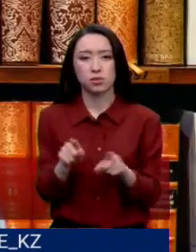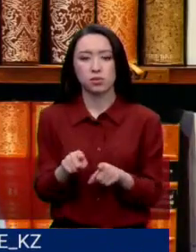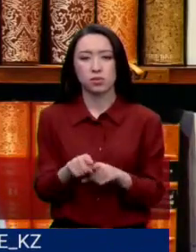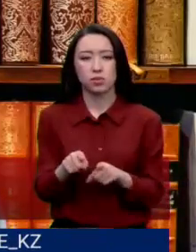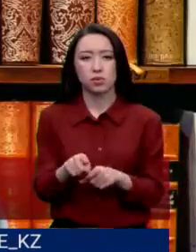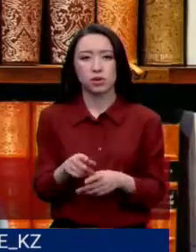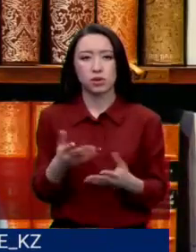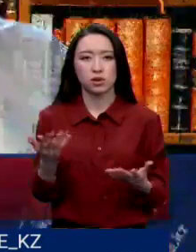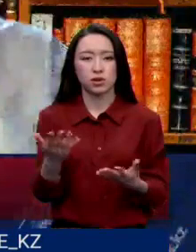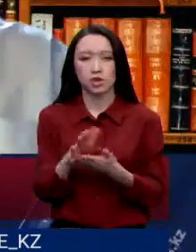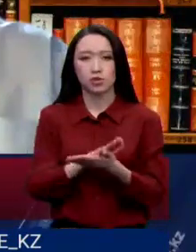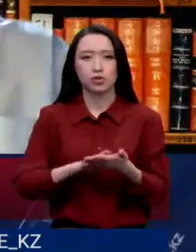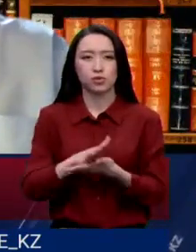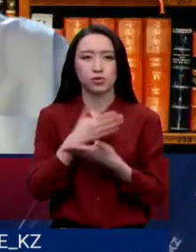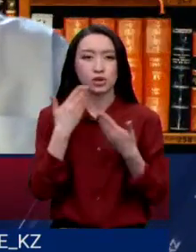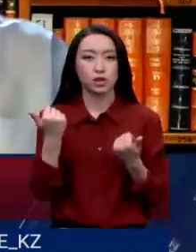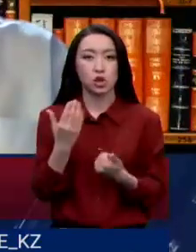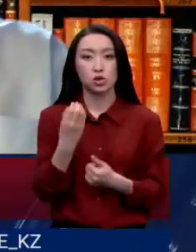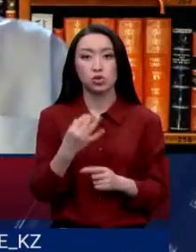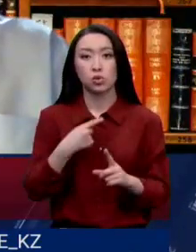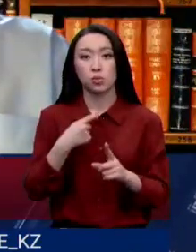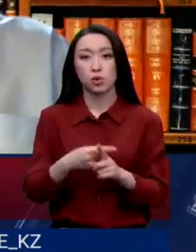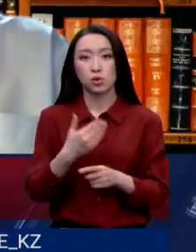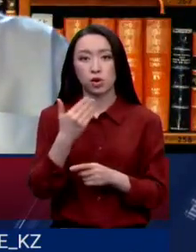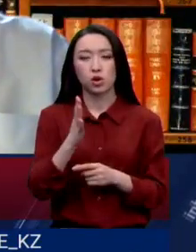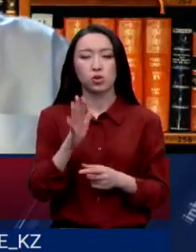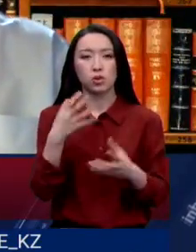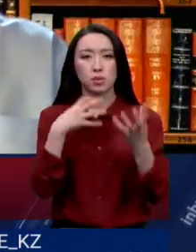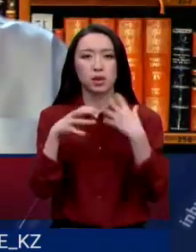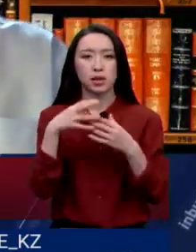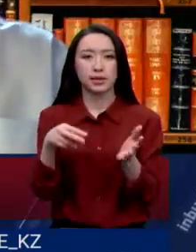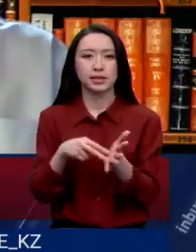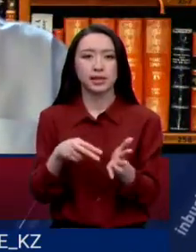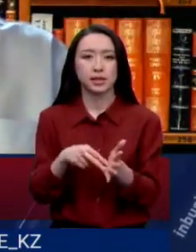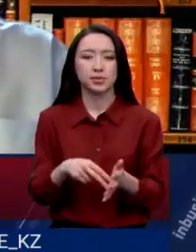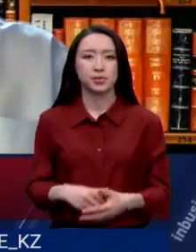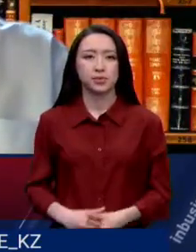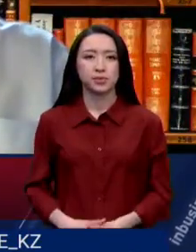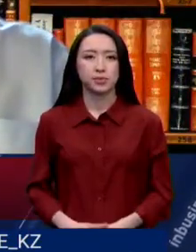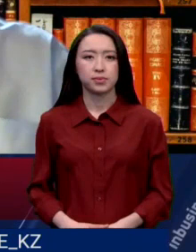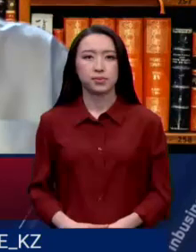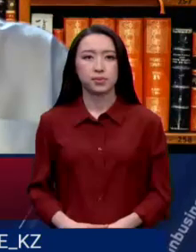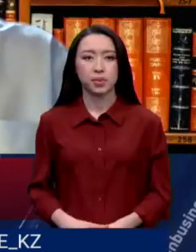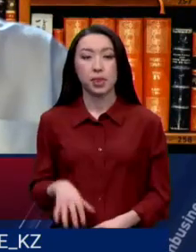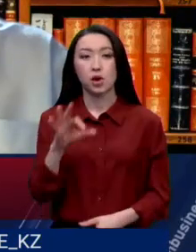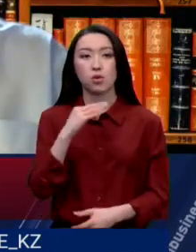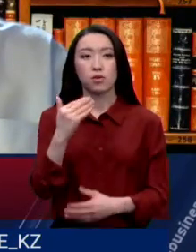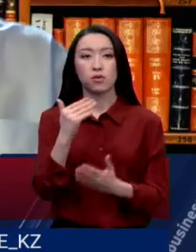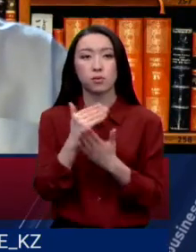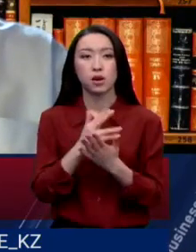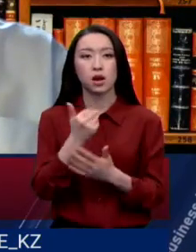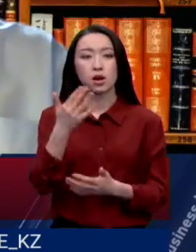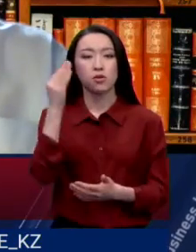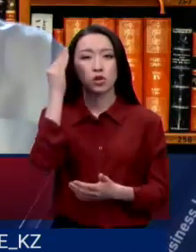автопарка Казахстана практически не окажет. Более того, это подогреет цены. К слову, о предыдущей программе, да, вот вы как